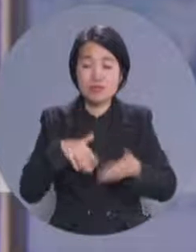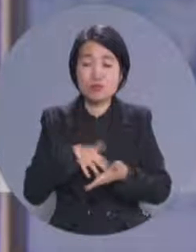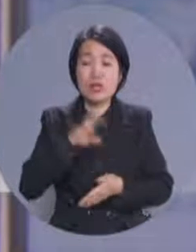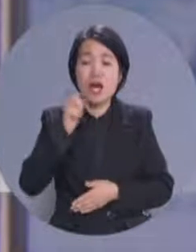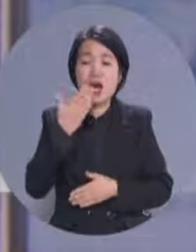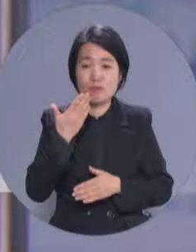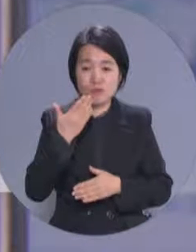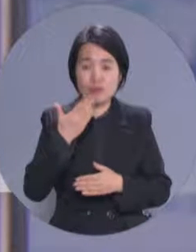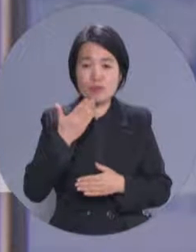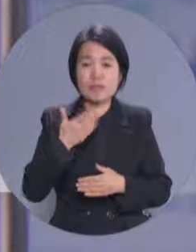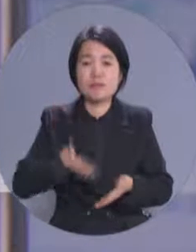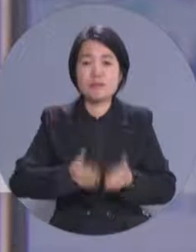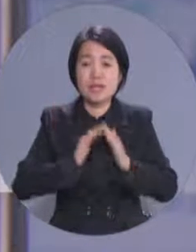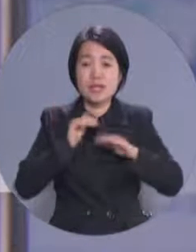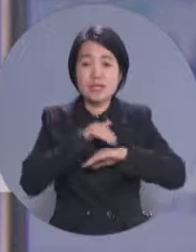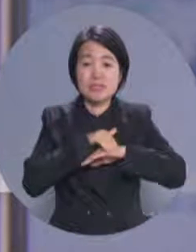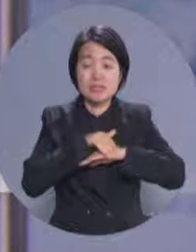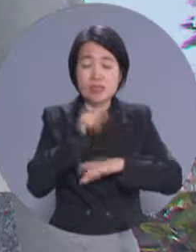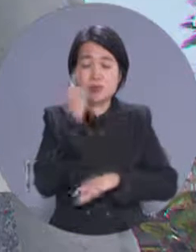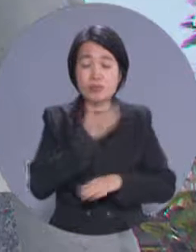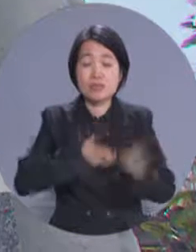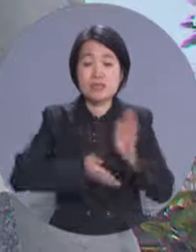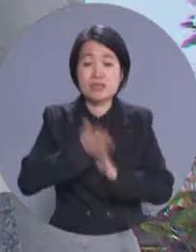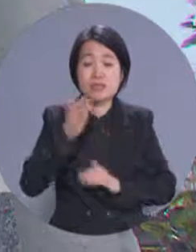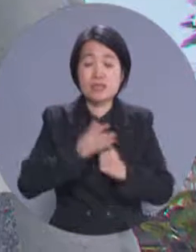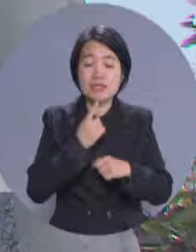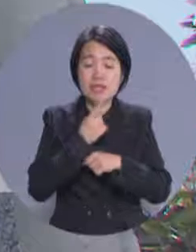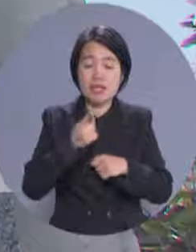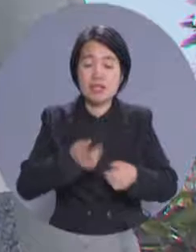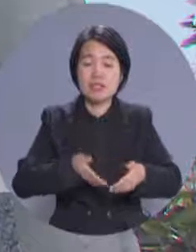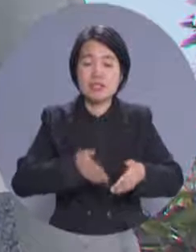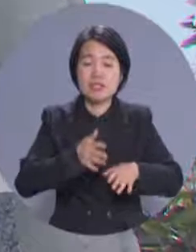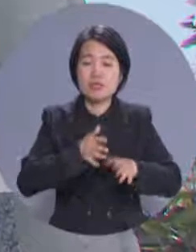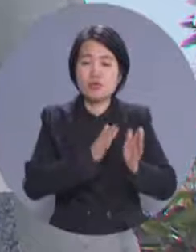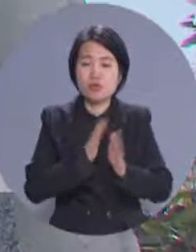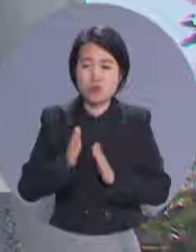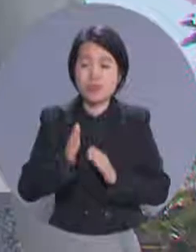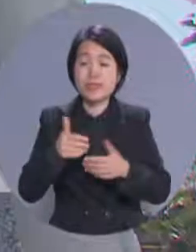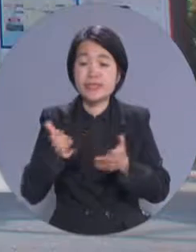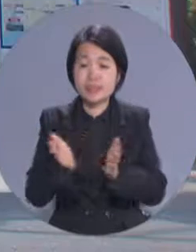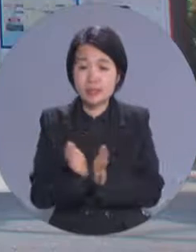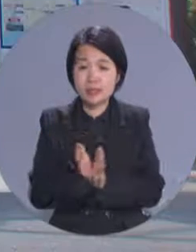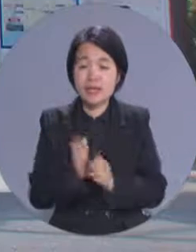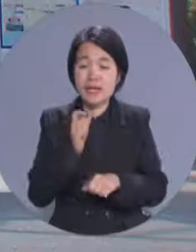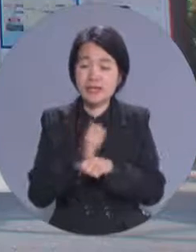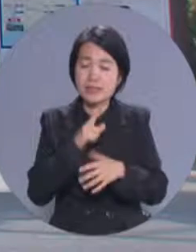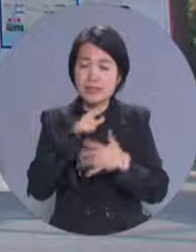규모로 구성됩니다. 여수시는 내년 설립 준비팀 구성과 조례안 제정 등